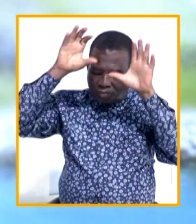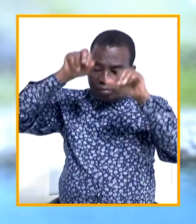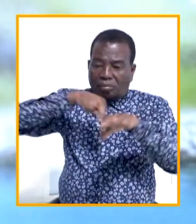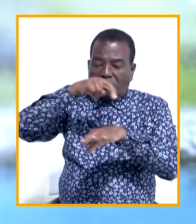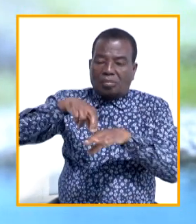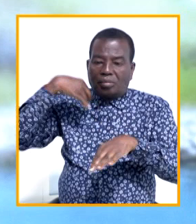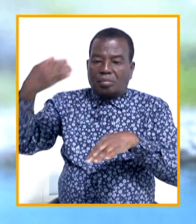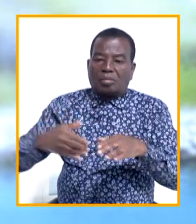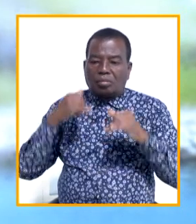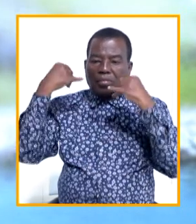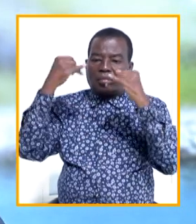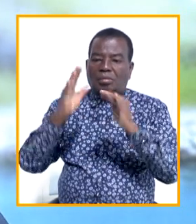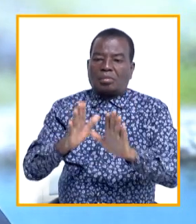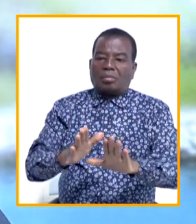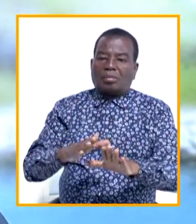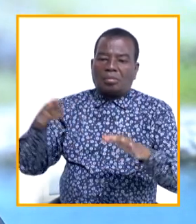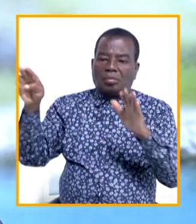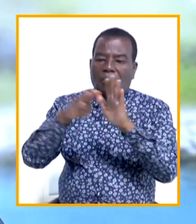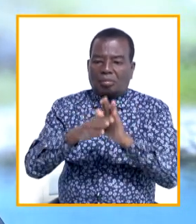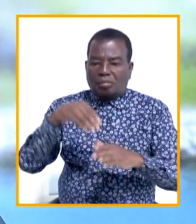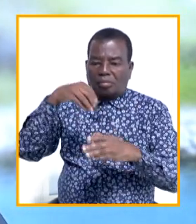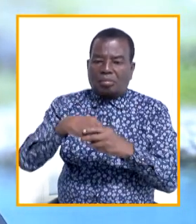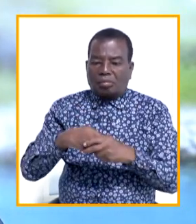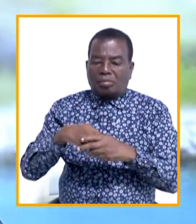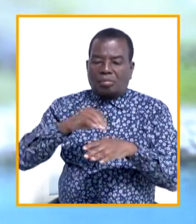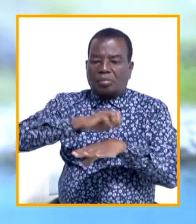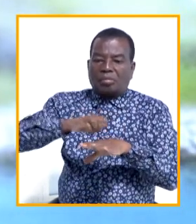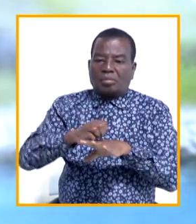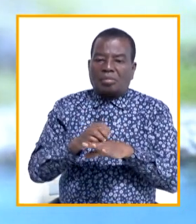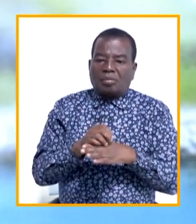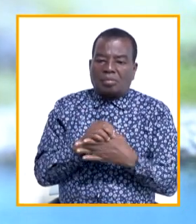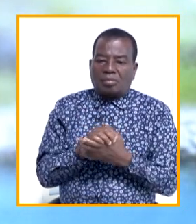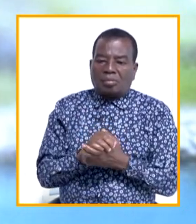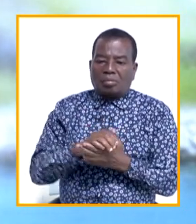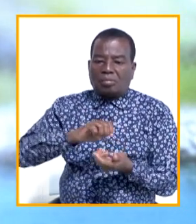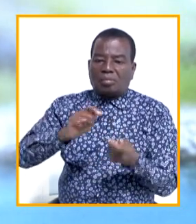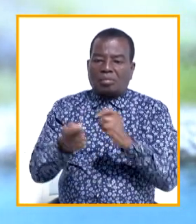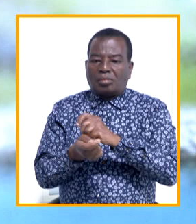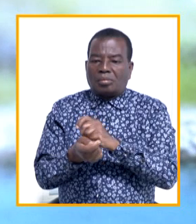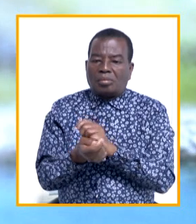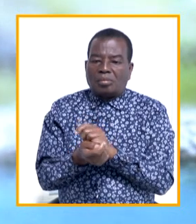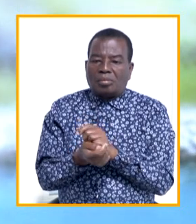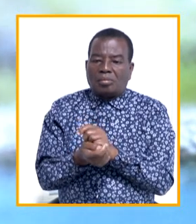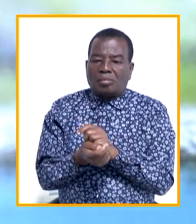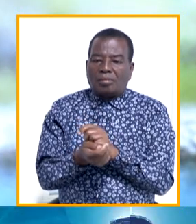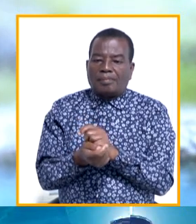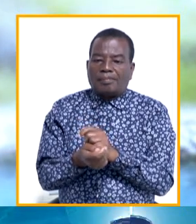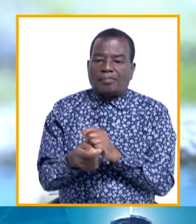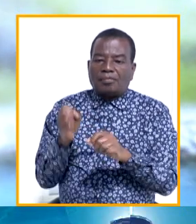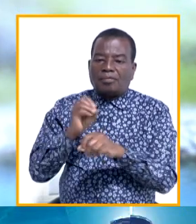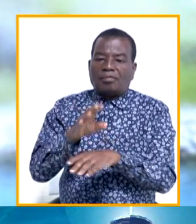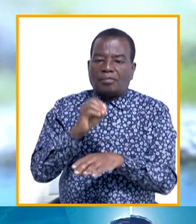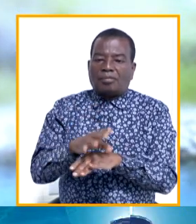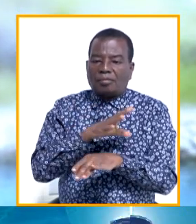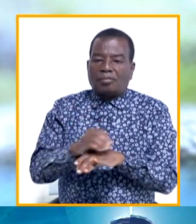invite les Ivoiriens à être des modèles d'engagement citoyens on change complètement de sujet à présent les recommandations du